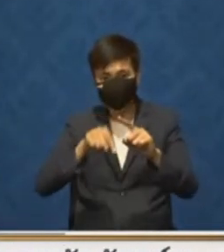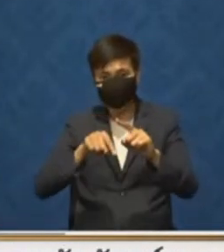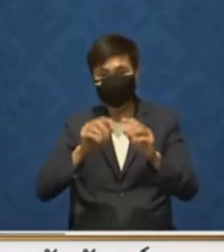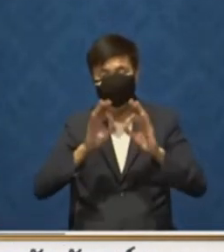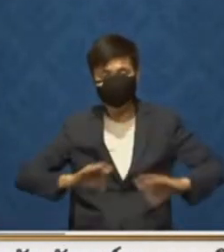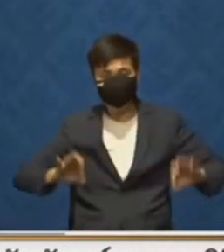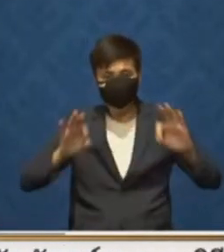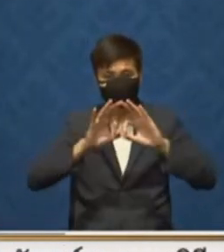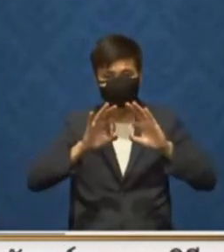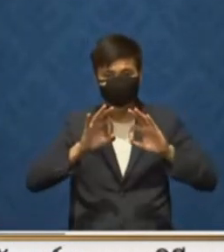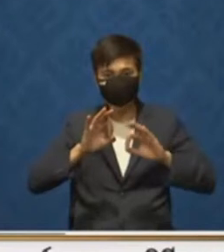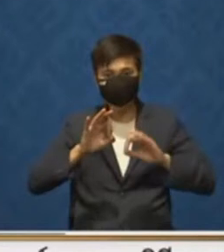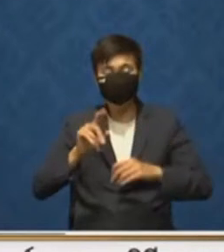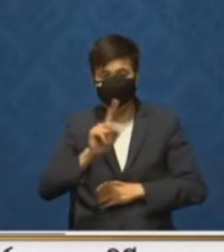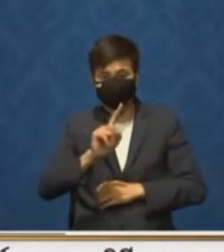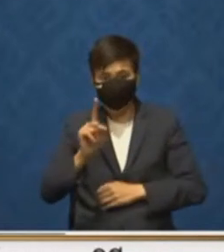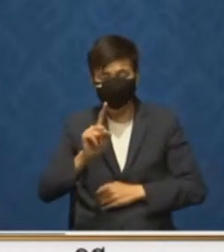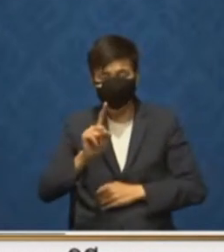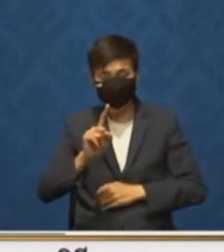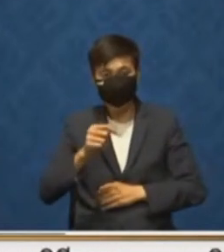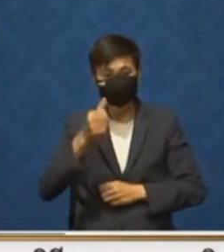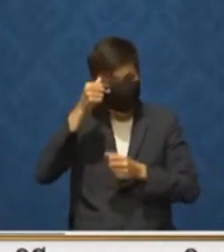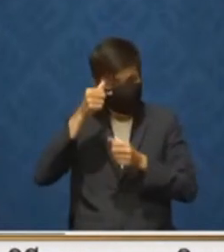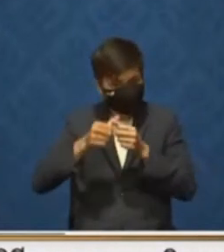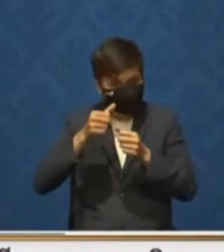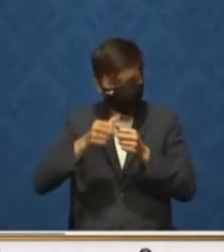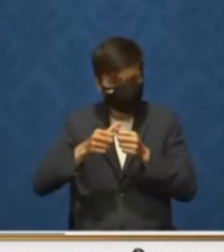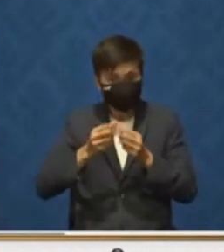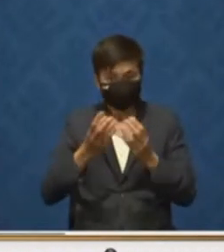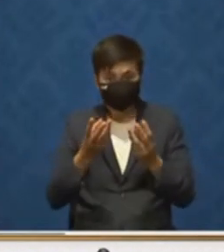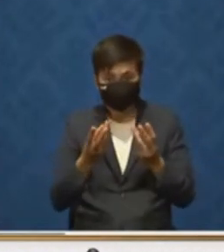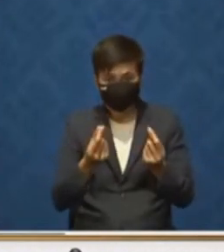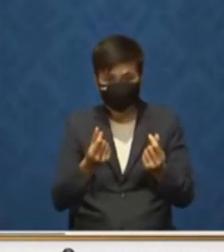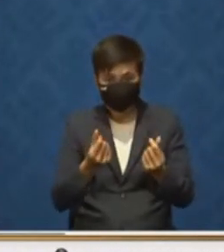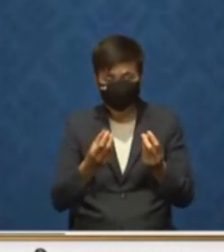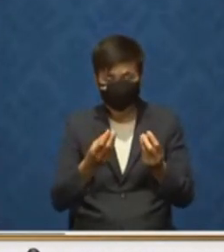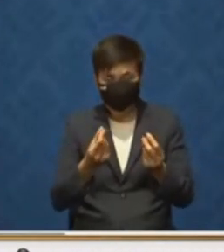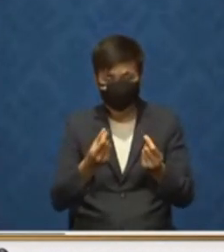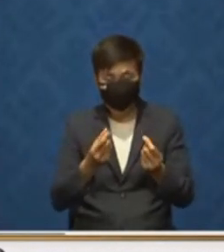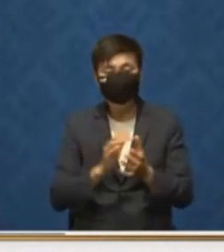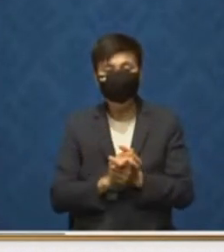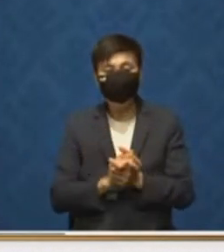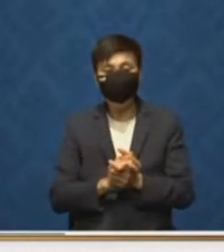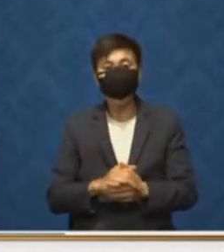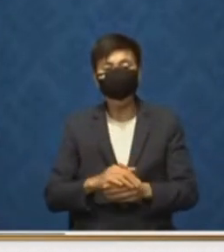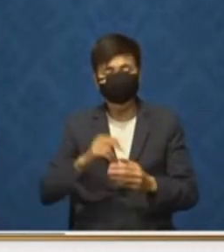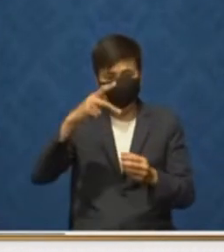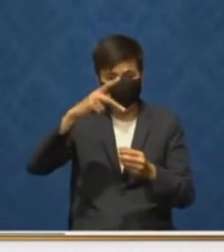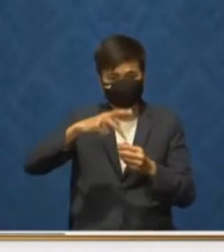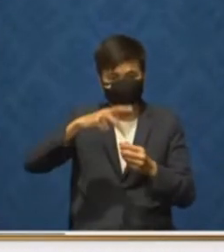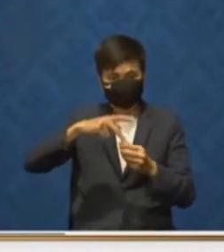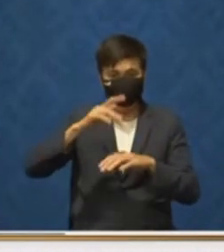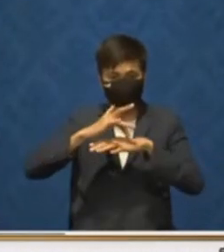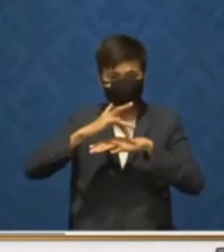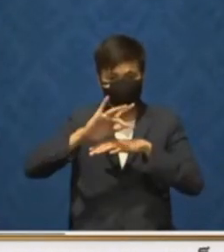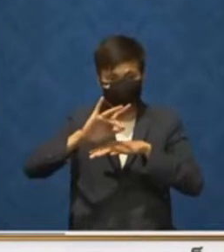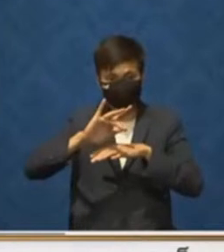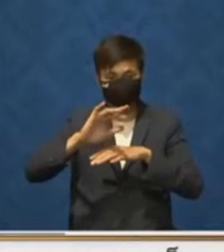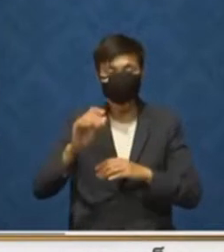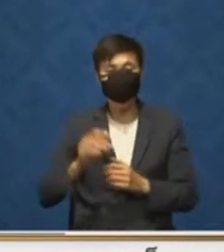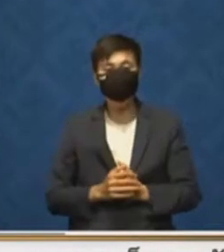ใต้ท่านประธานจำตัวเลขมีวันนี้หนึ่งราคาก๊าซธรรมชาติของโลก